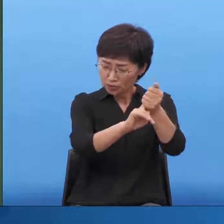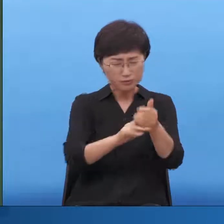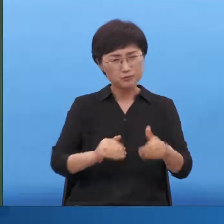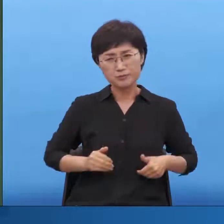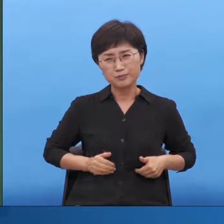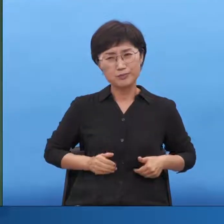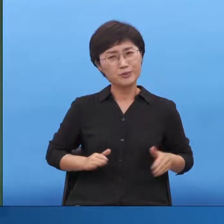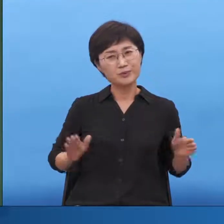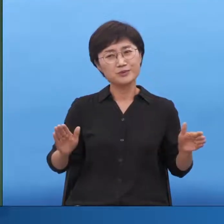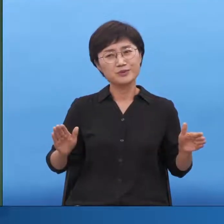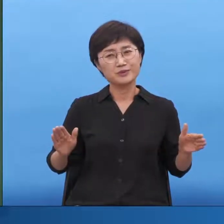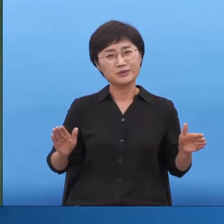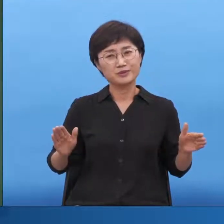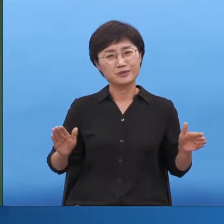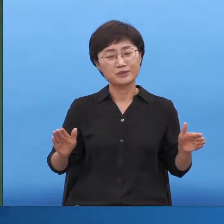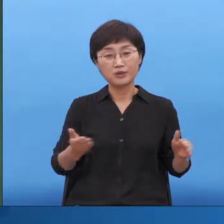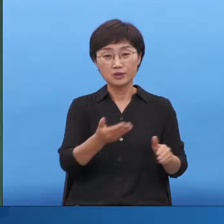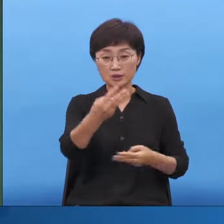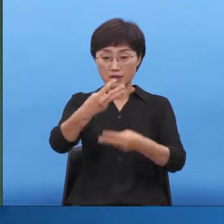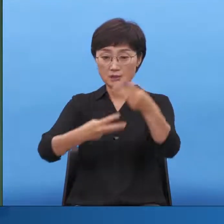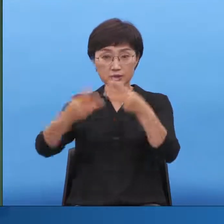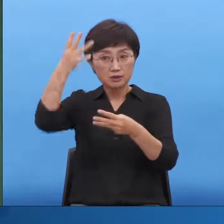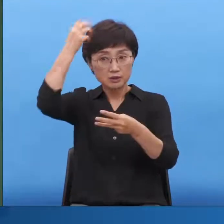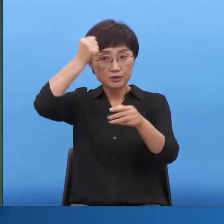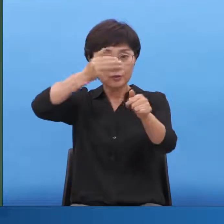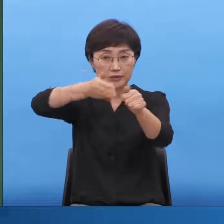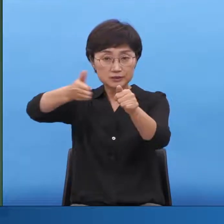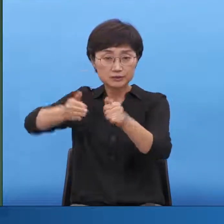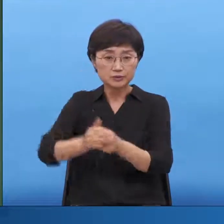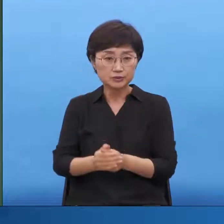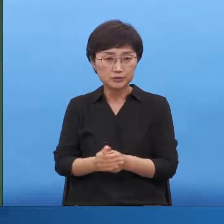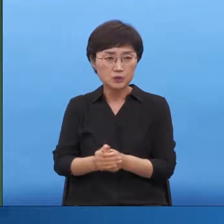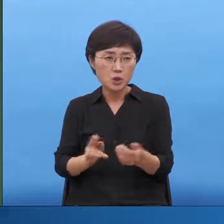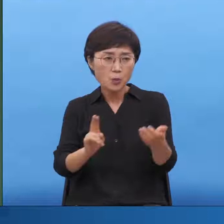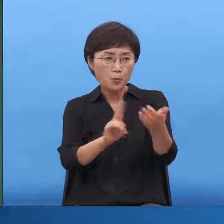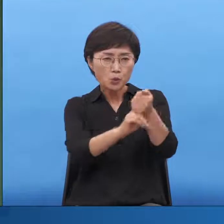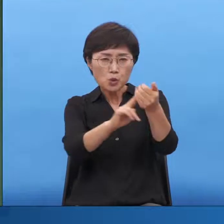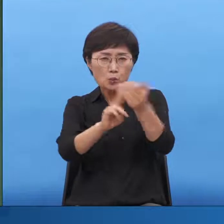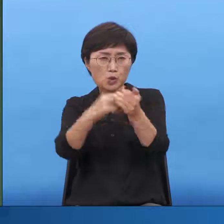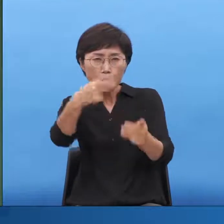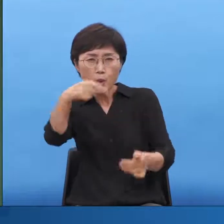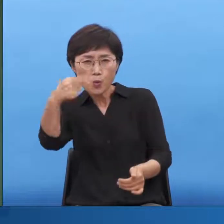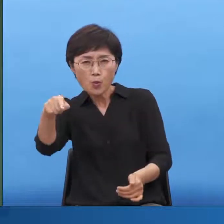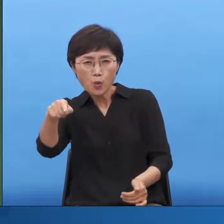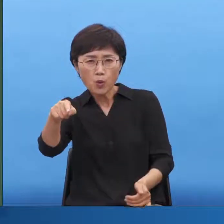예수说了不需要显神迹。 여러분들 꼭 기억해야 됩니다. 여러분들必须要记住。 어떤 표적이 중요한 게 아니고요.